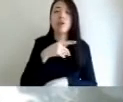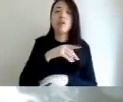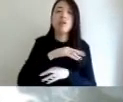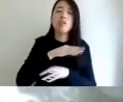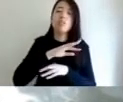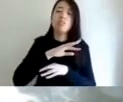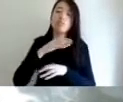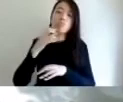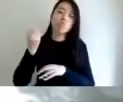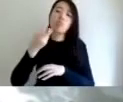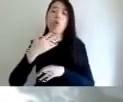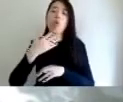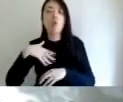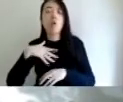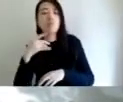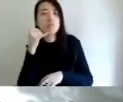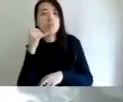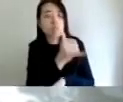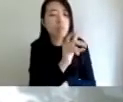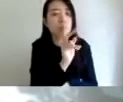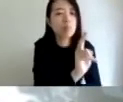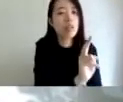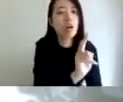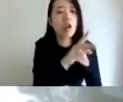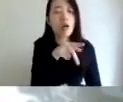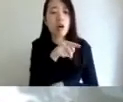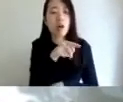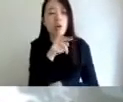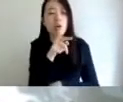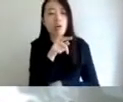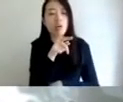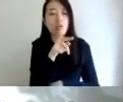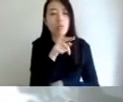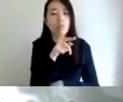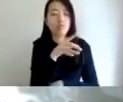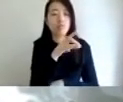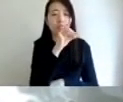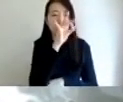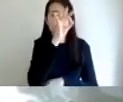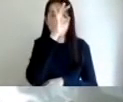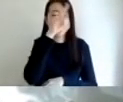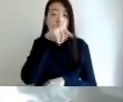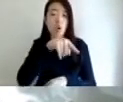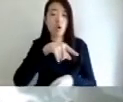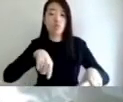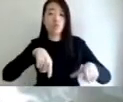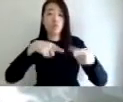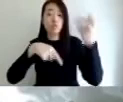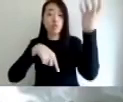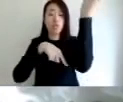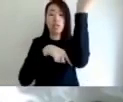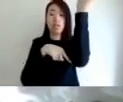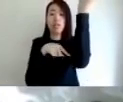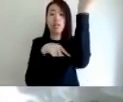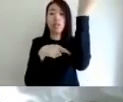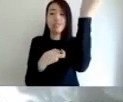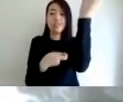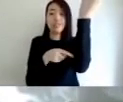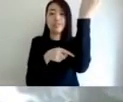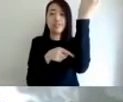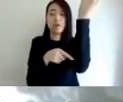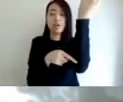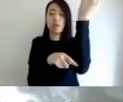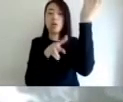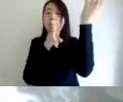咧，我係一個樹腳嘅附近咧。我哋就見到好多呢啲熒光幕